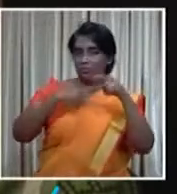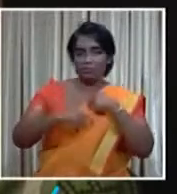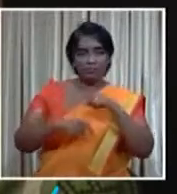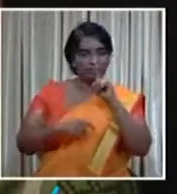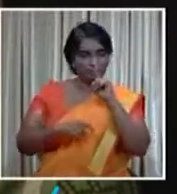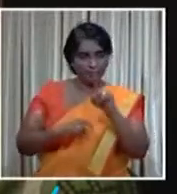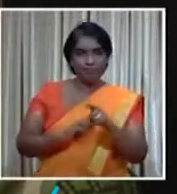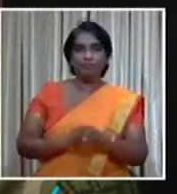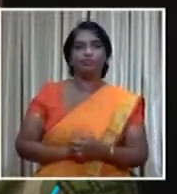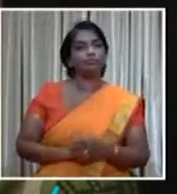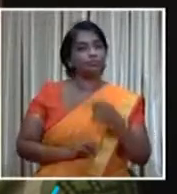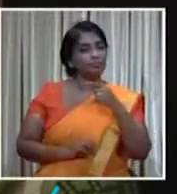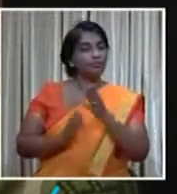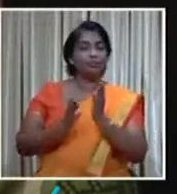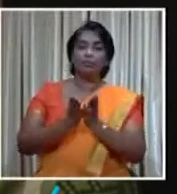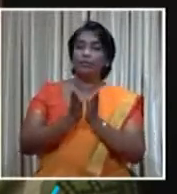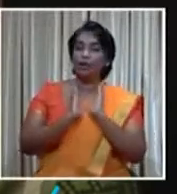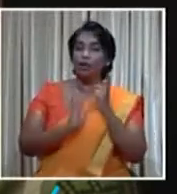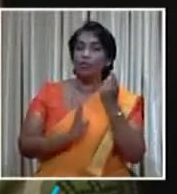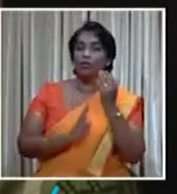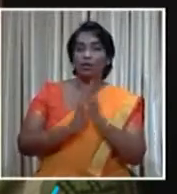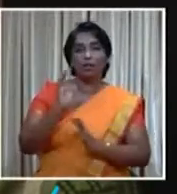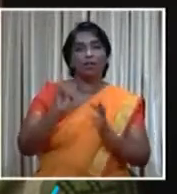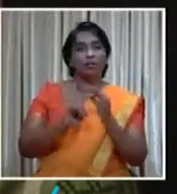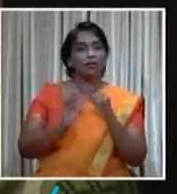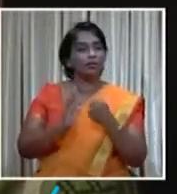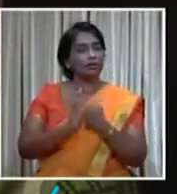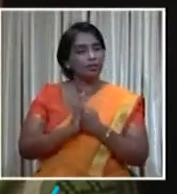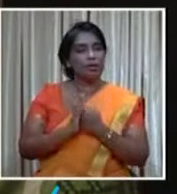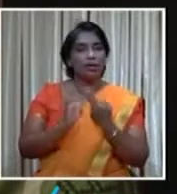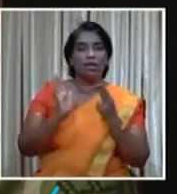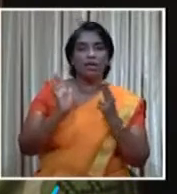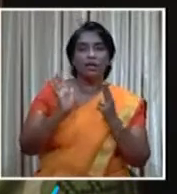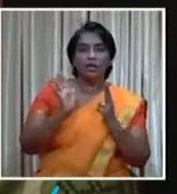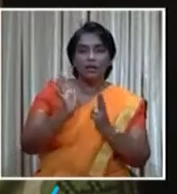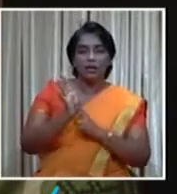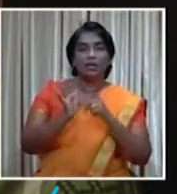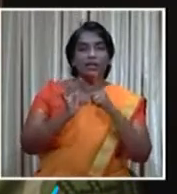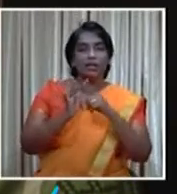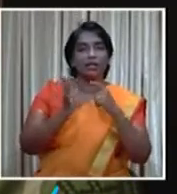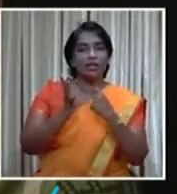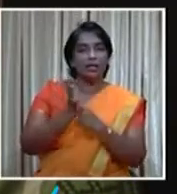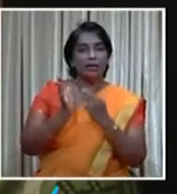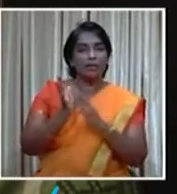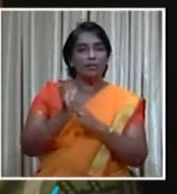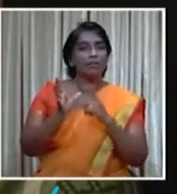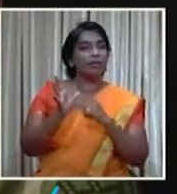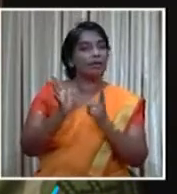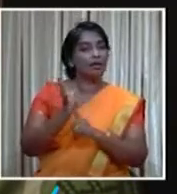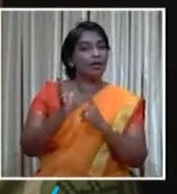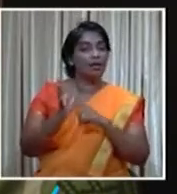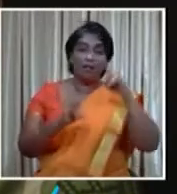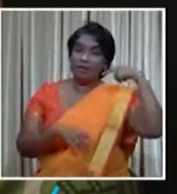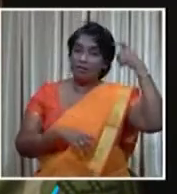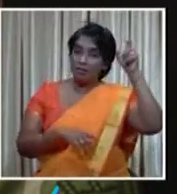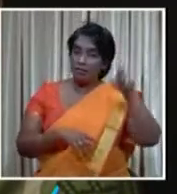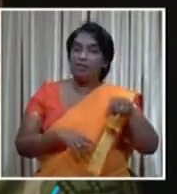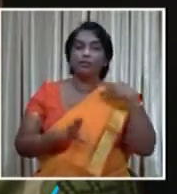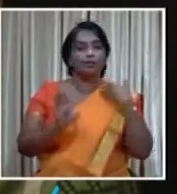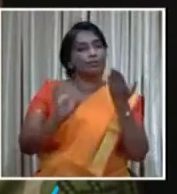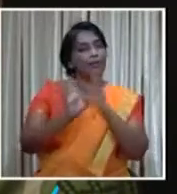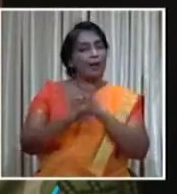තිබෙනවා. ඉන්දියාවේ මුදල් අමාත්‍ය ගරු නිර්මලා සීතරාමන් මැතිනිය